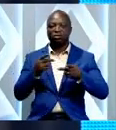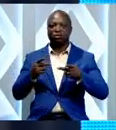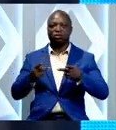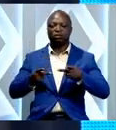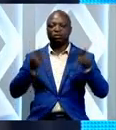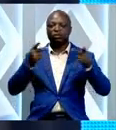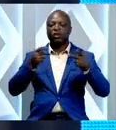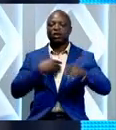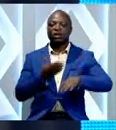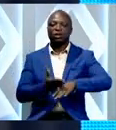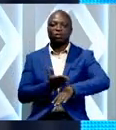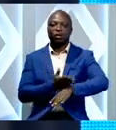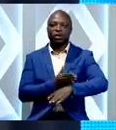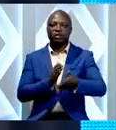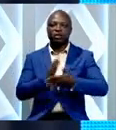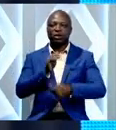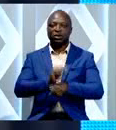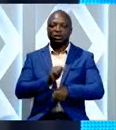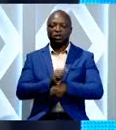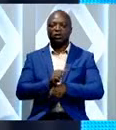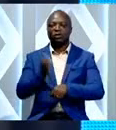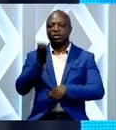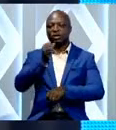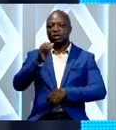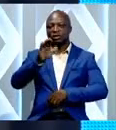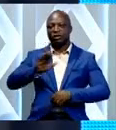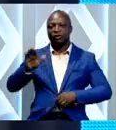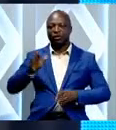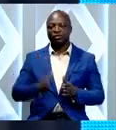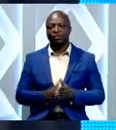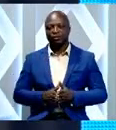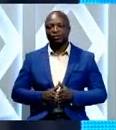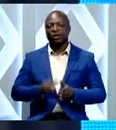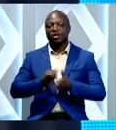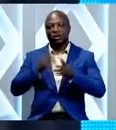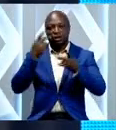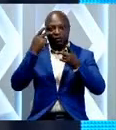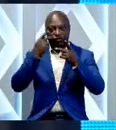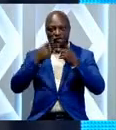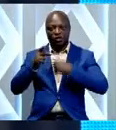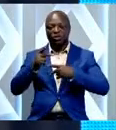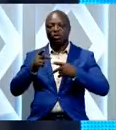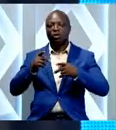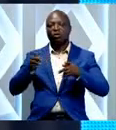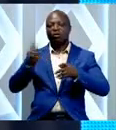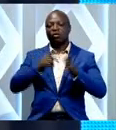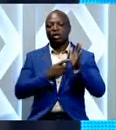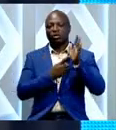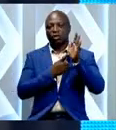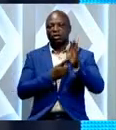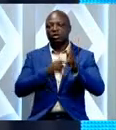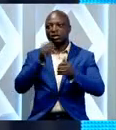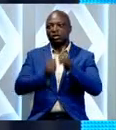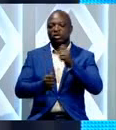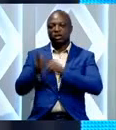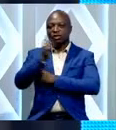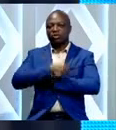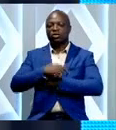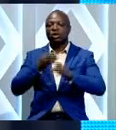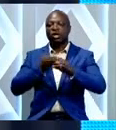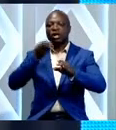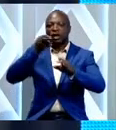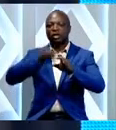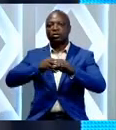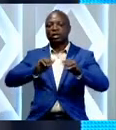qui progresse par le travail de ses enfants. Cette vision, vous la traduisez chaque jour en engagement et